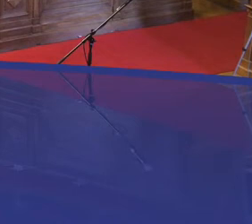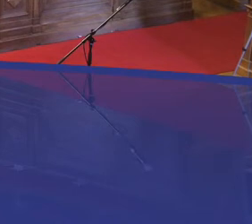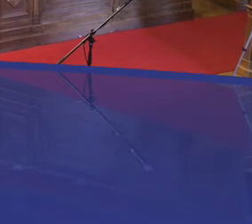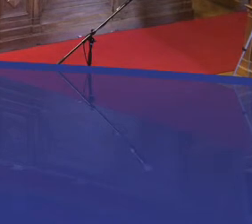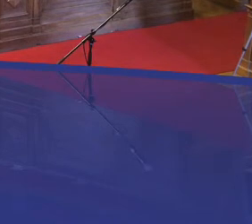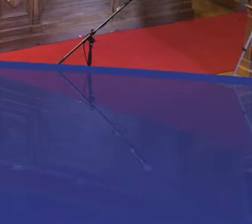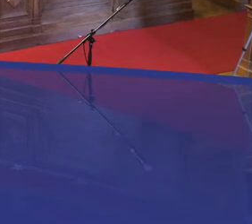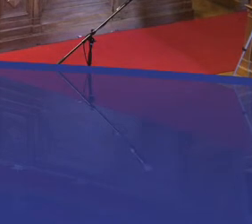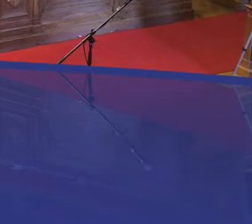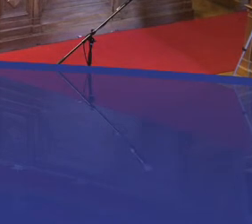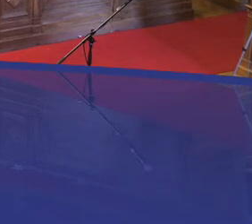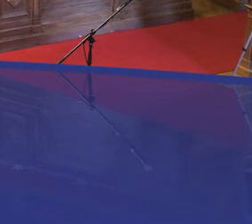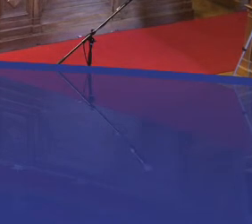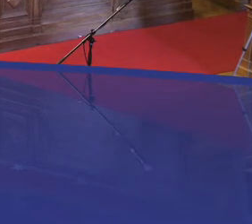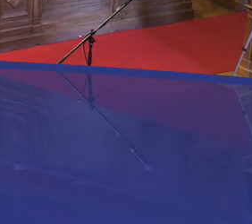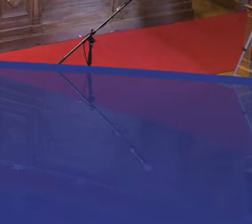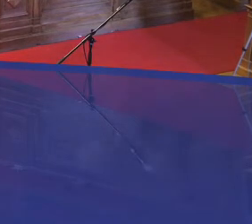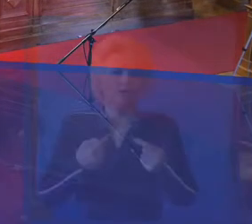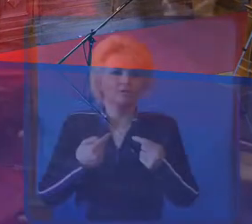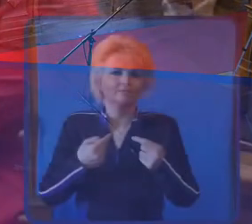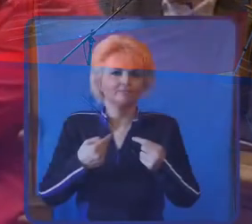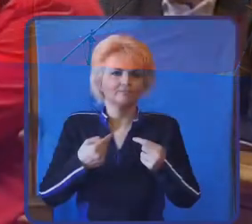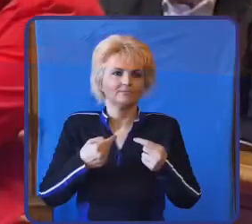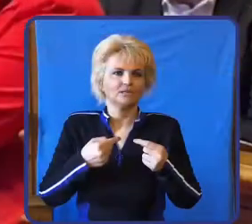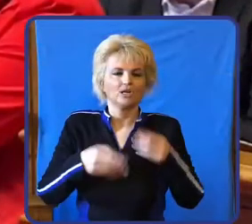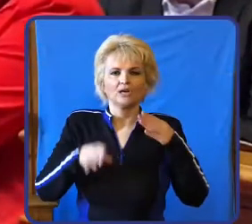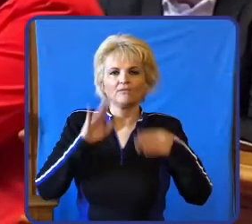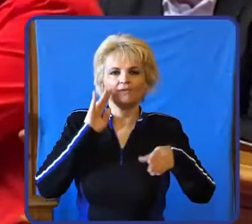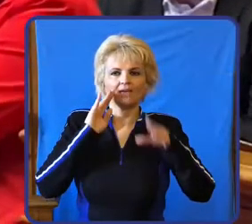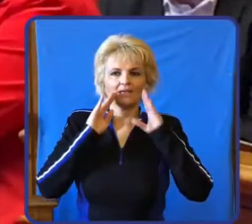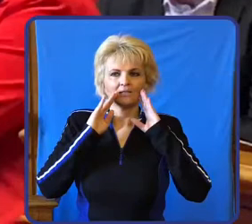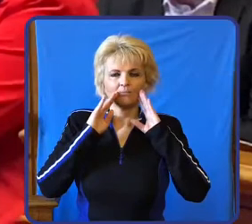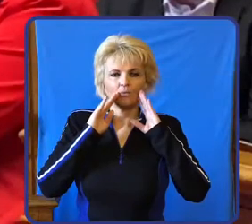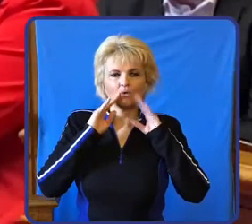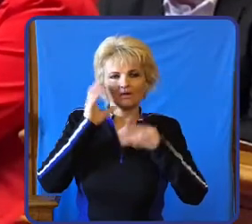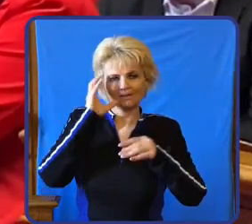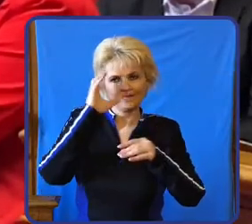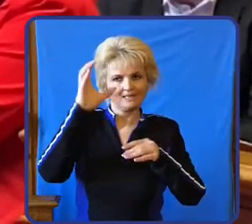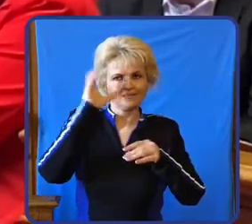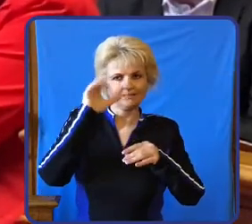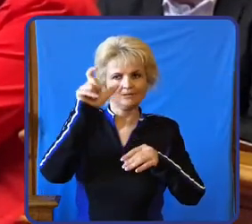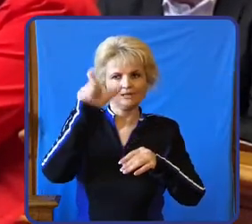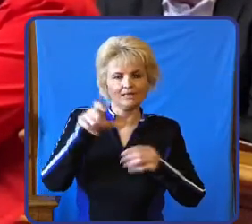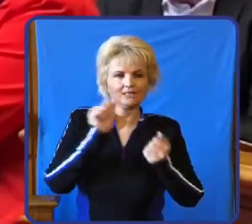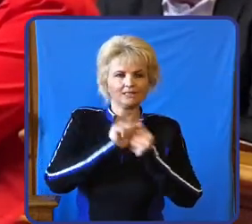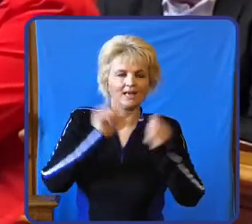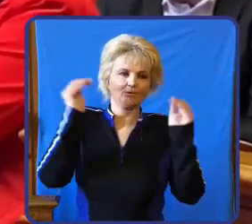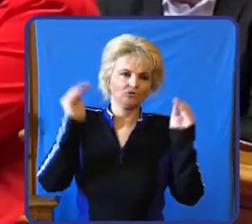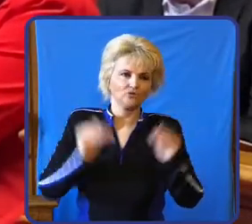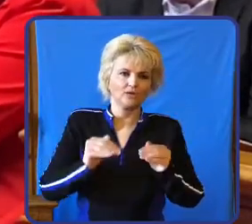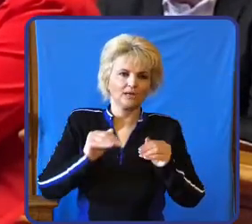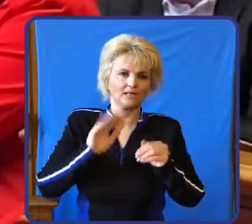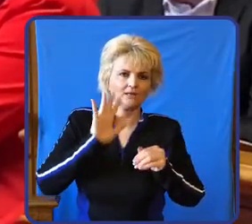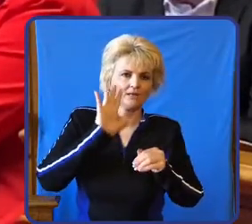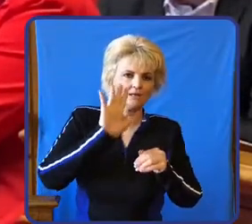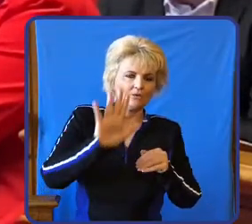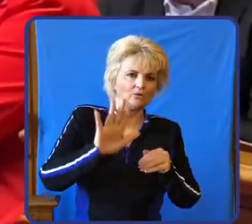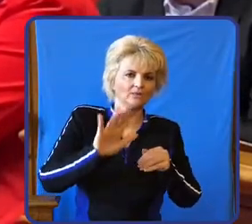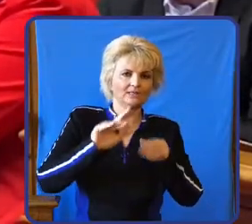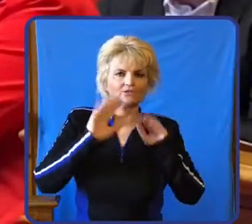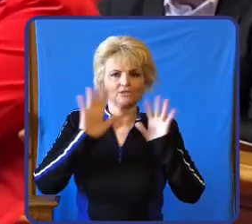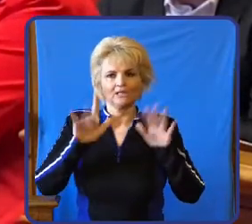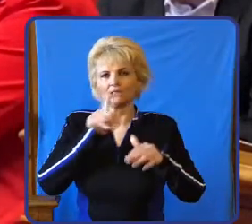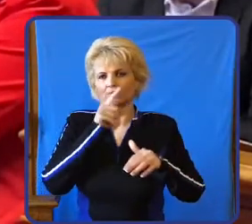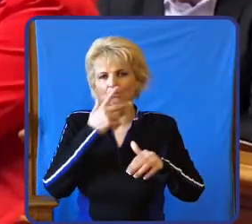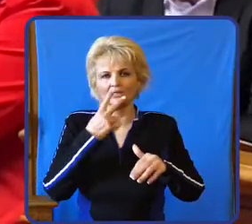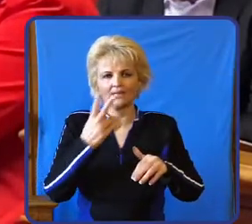szerintem lemegy a Facebook oldal követőinek a létszáma 5 és 10 közé. Tehát